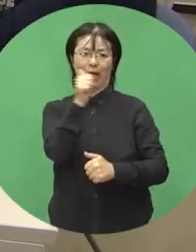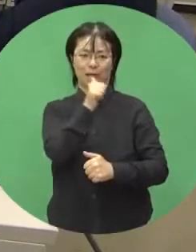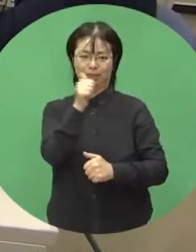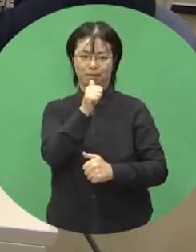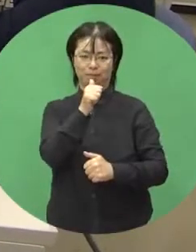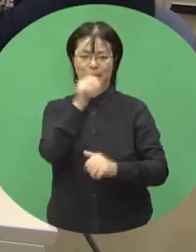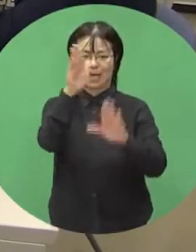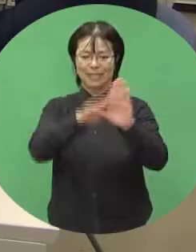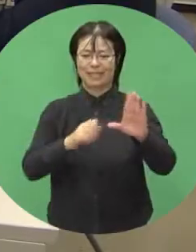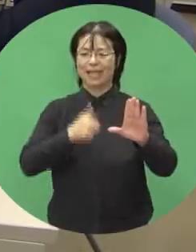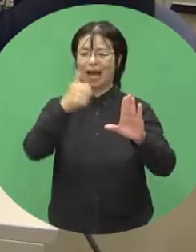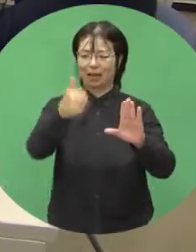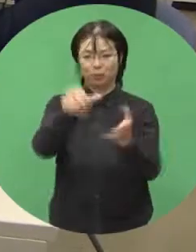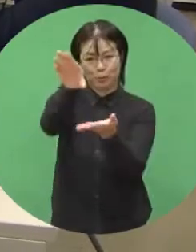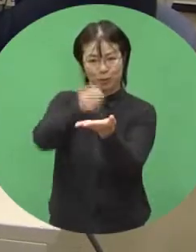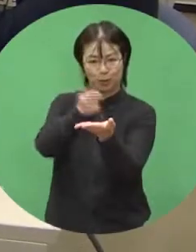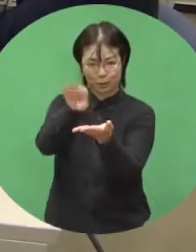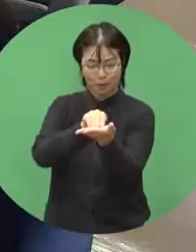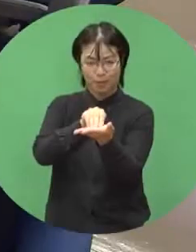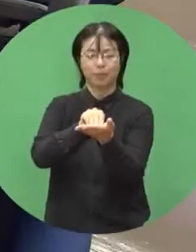く突撃取材。